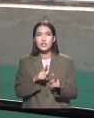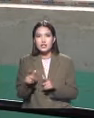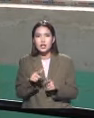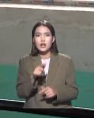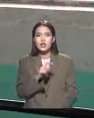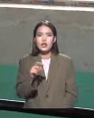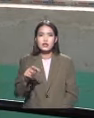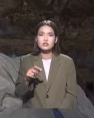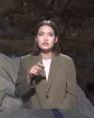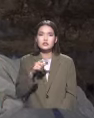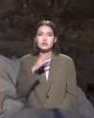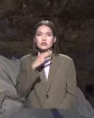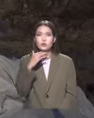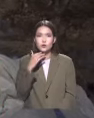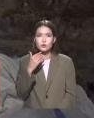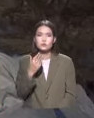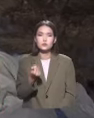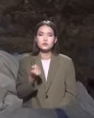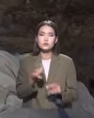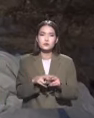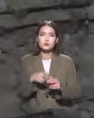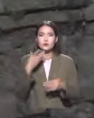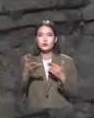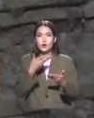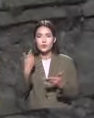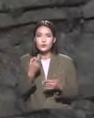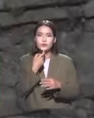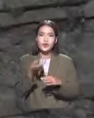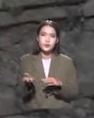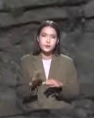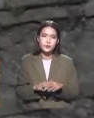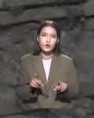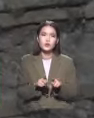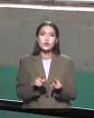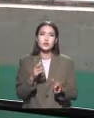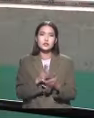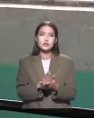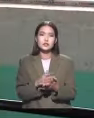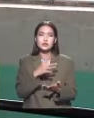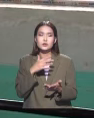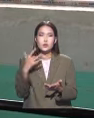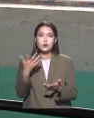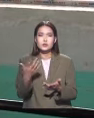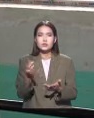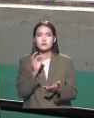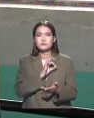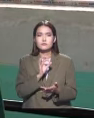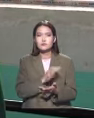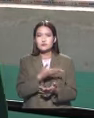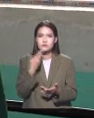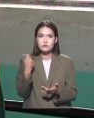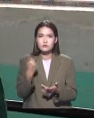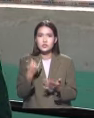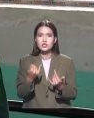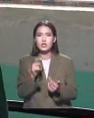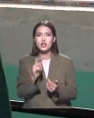Өйткені любой жағдайда құлап кетуі мүмкін. Даже плитаның шетіндегі кірпіштердің өздерінің уже қолмен ұстаса уже үгітіліп жатыр соның бәрі. Қазір адам